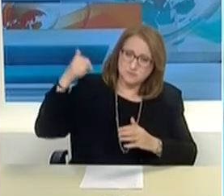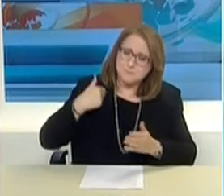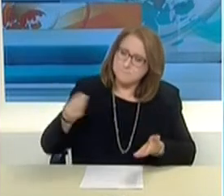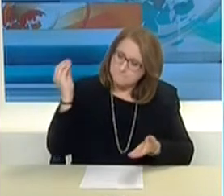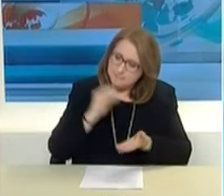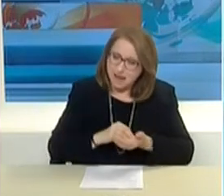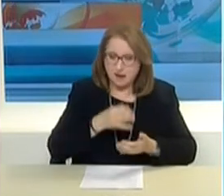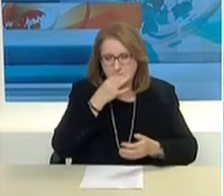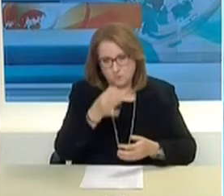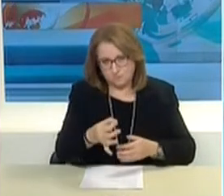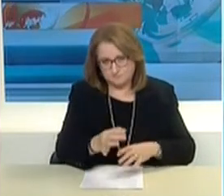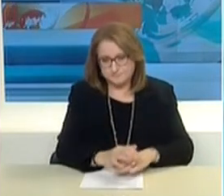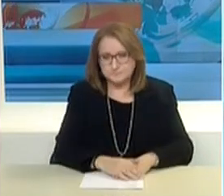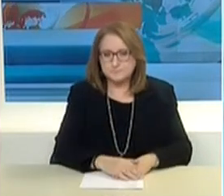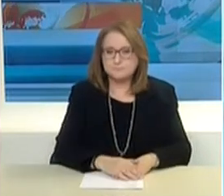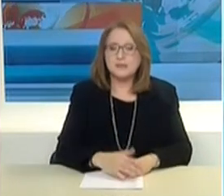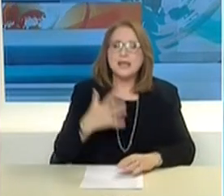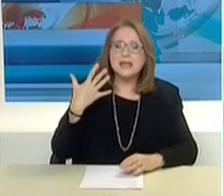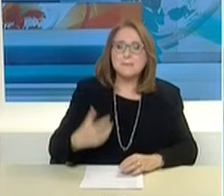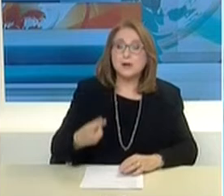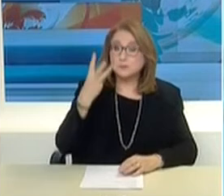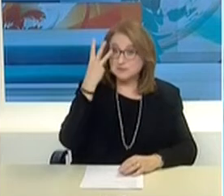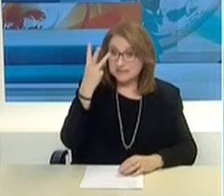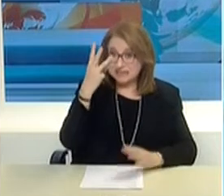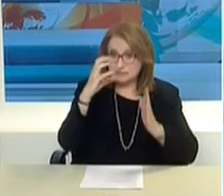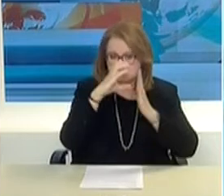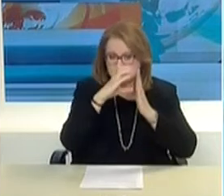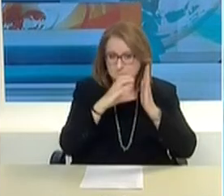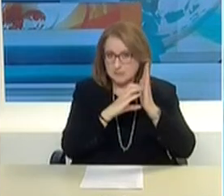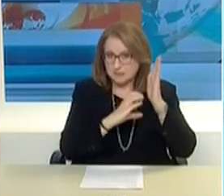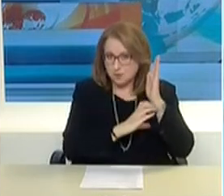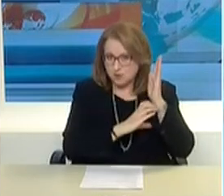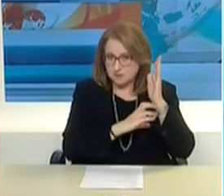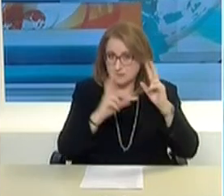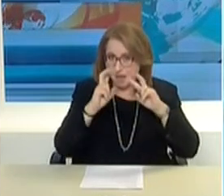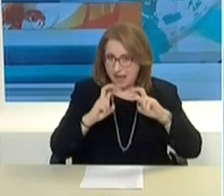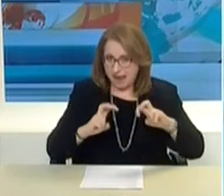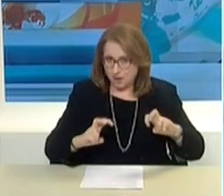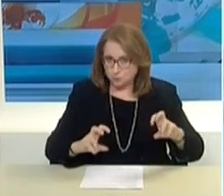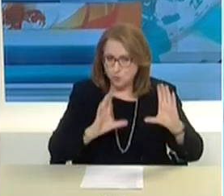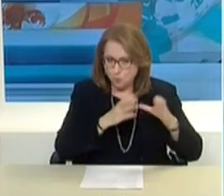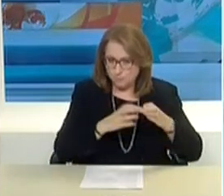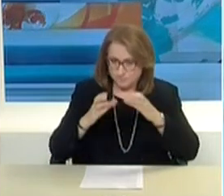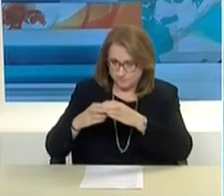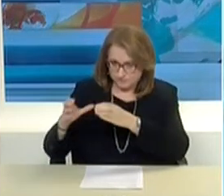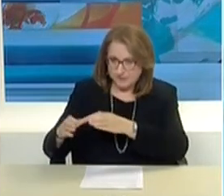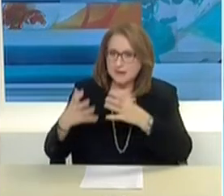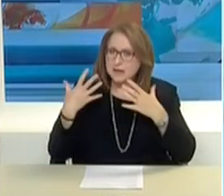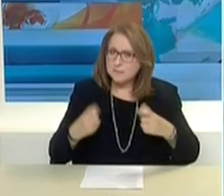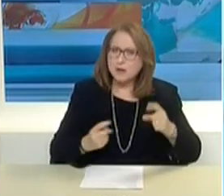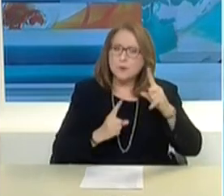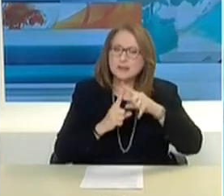μια φορά. Υπάρχουν τρεις κατηγορίες ελέγχου και διαφορετικές ποικιλίες